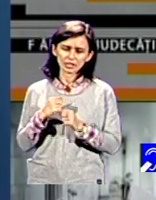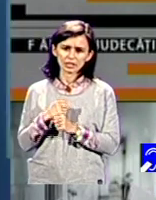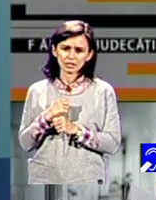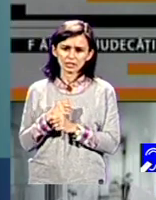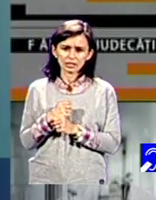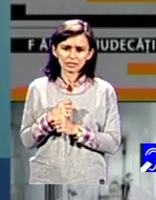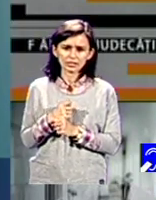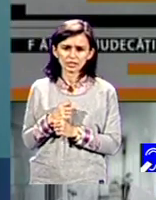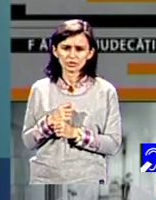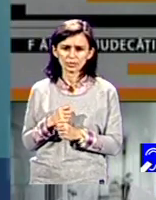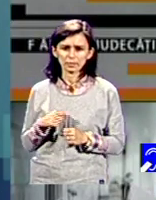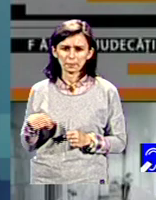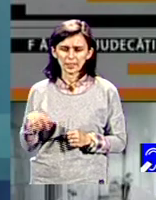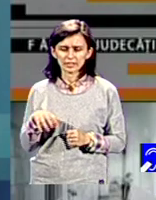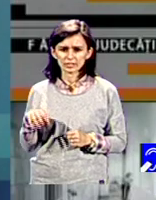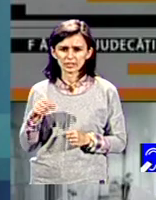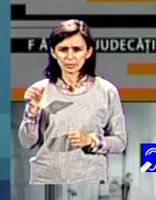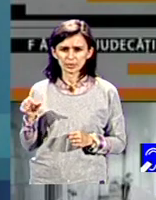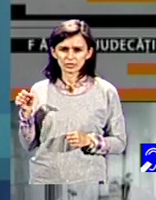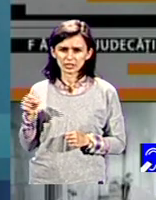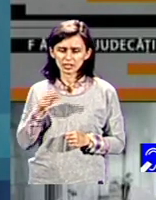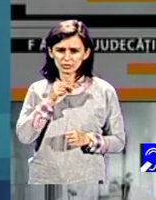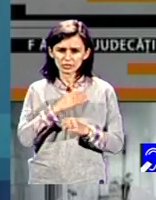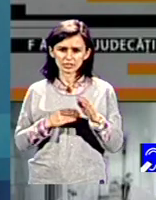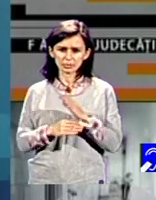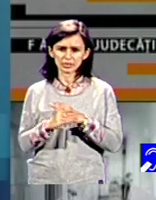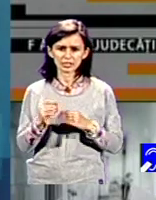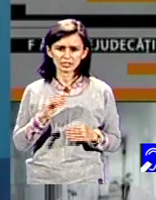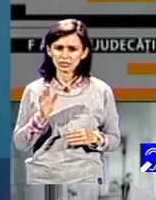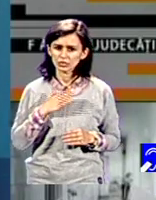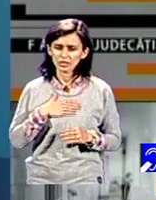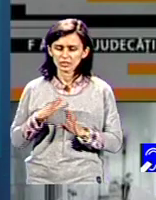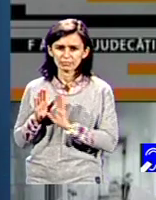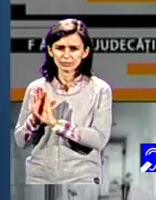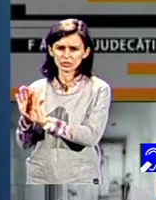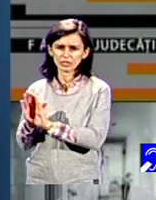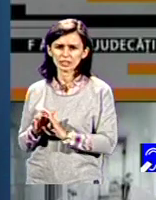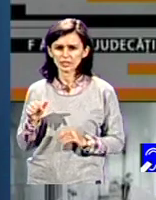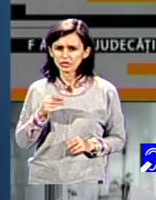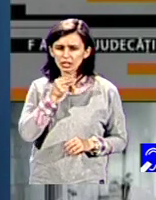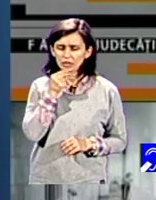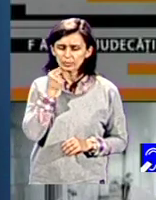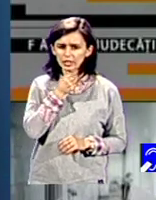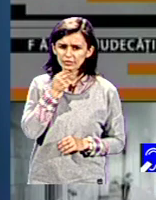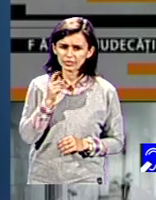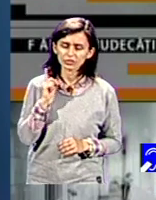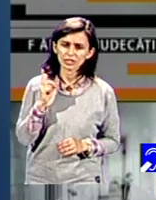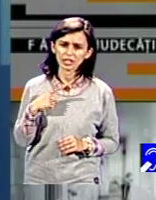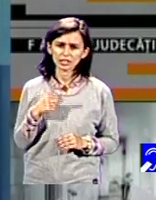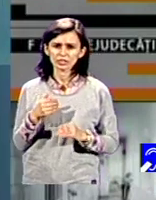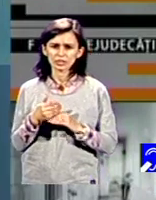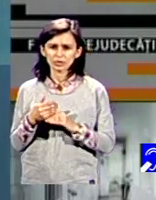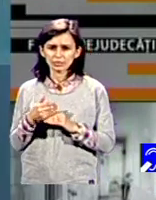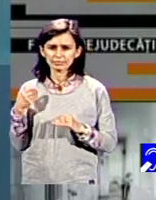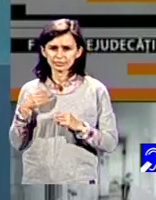nu sunt atât de discuție să își lase acel beneficiu sigur chipurile dar iarăși o prejudecată pentru că e o concepție greșită până la